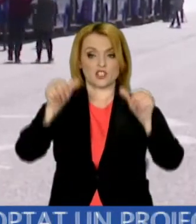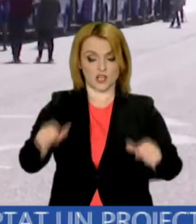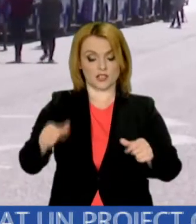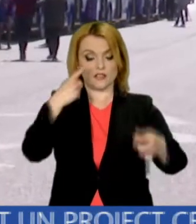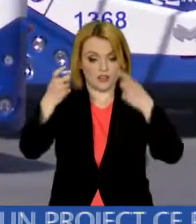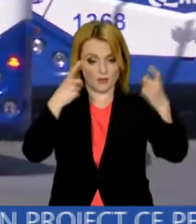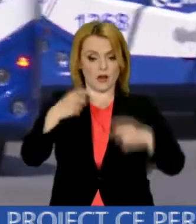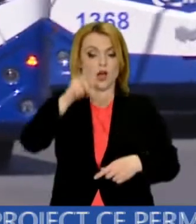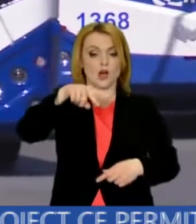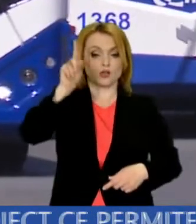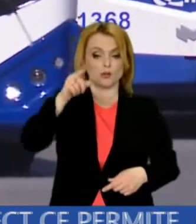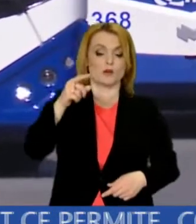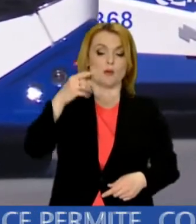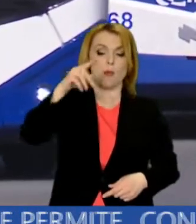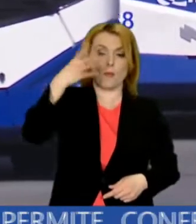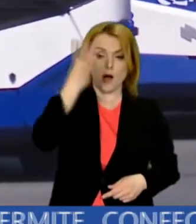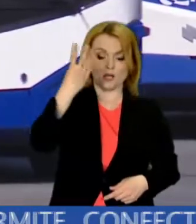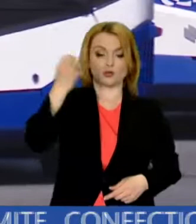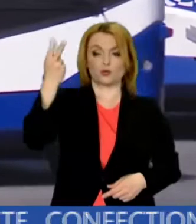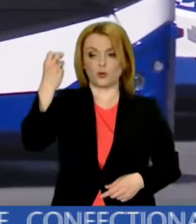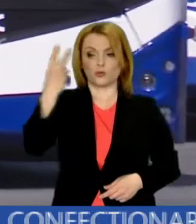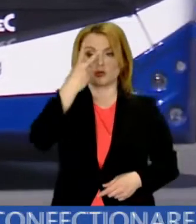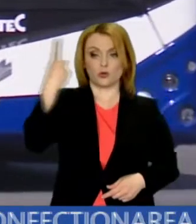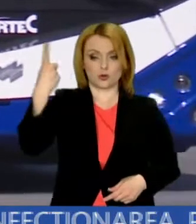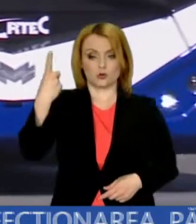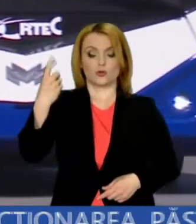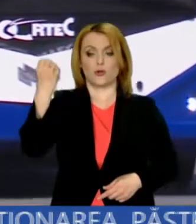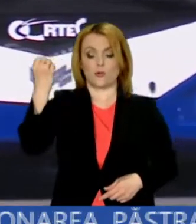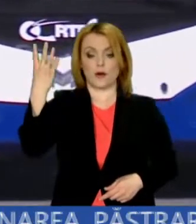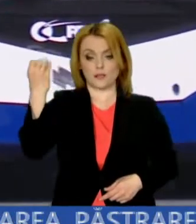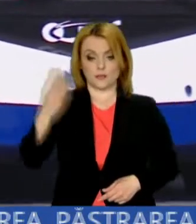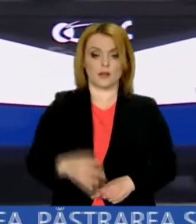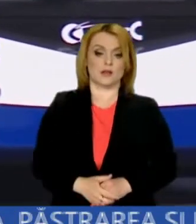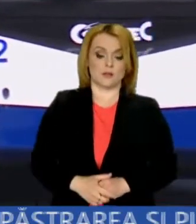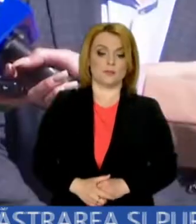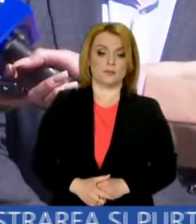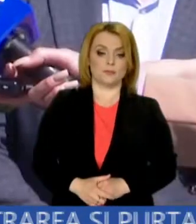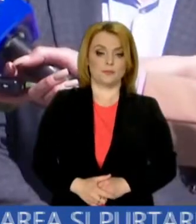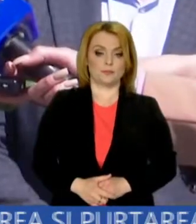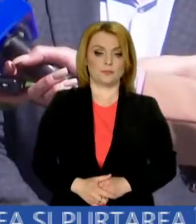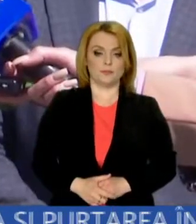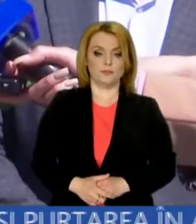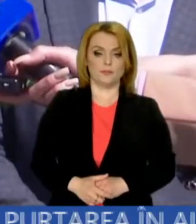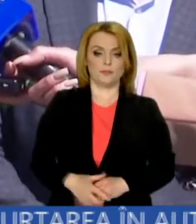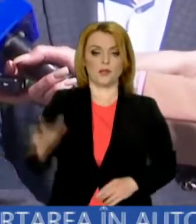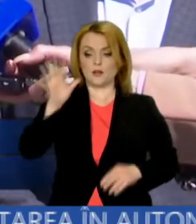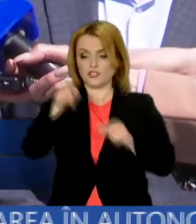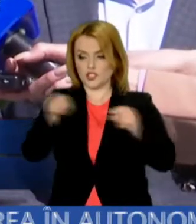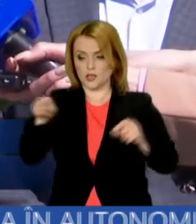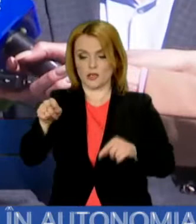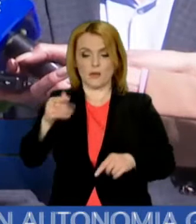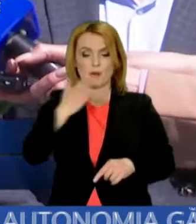Ruta 12, 21, 4, 13. Pe aceste rute vor circula troleibuzele date. Pe parcursul ultimului an,